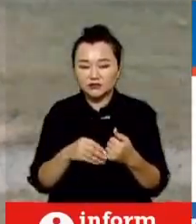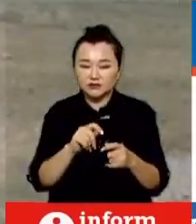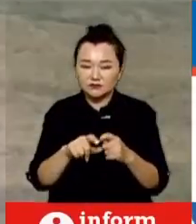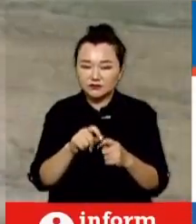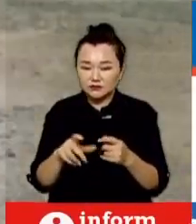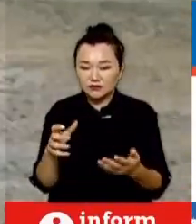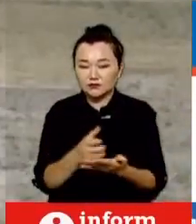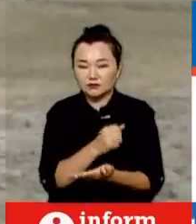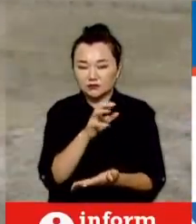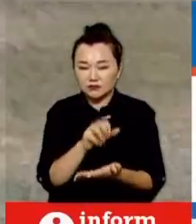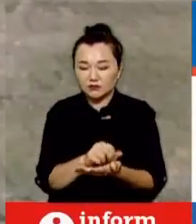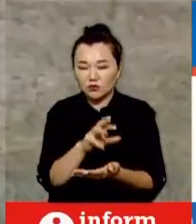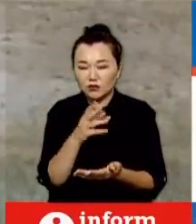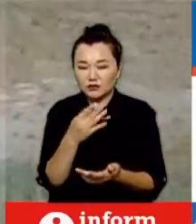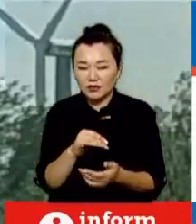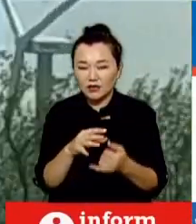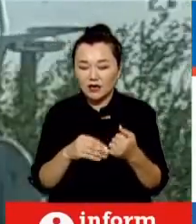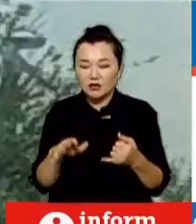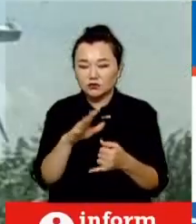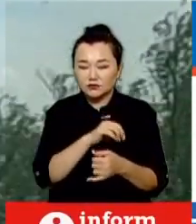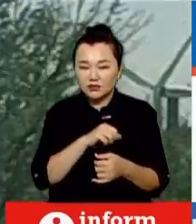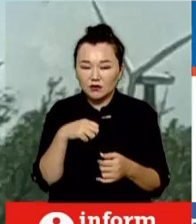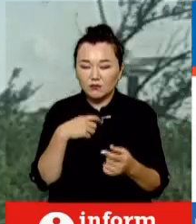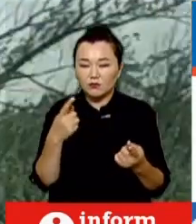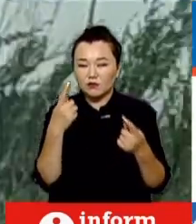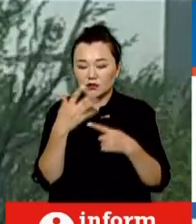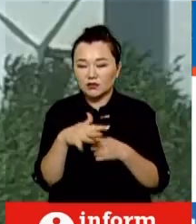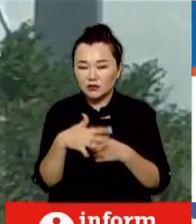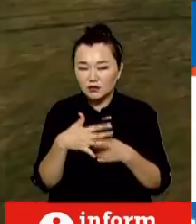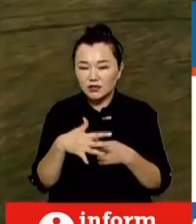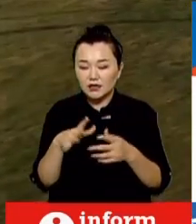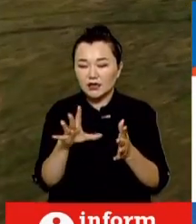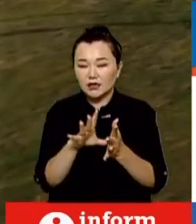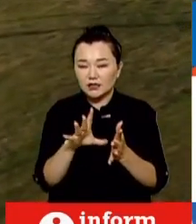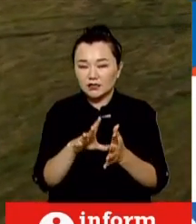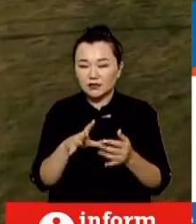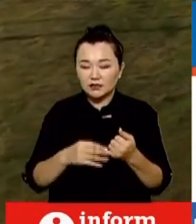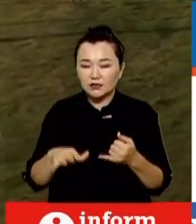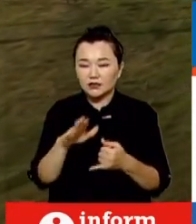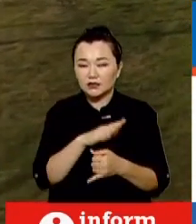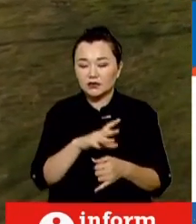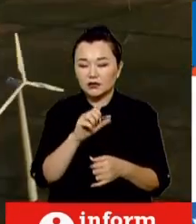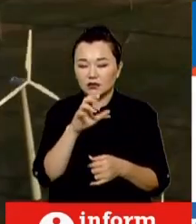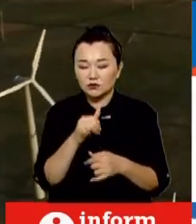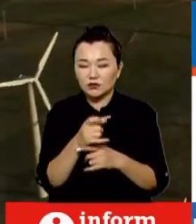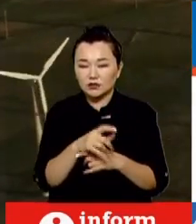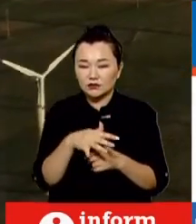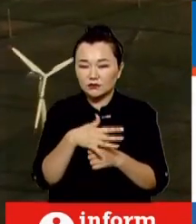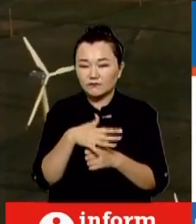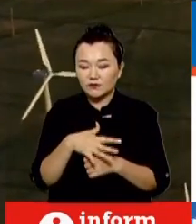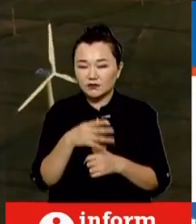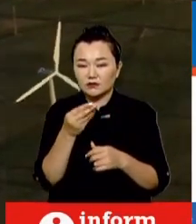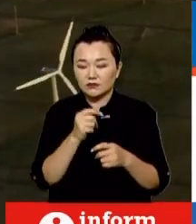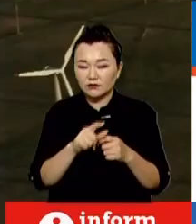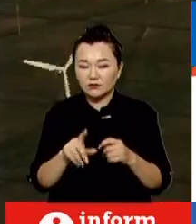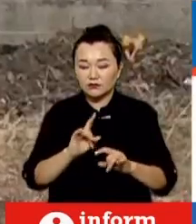Қордай асуындағы мына жер қағар елдегі ең үлкен жел электр станциясы. Ел дәл асудағы осы жел бөлінген